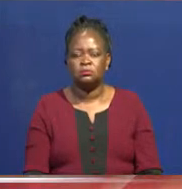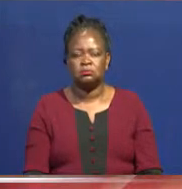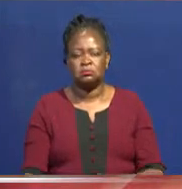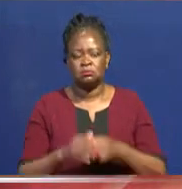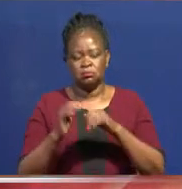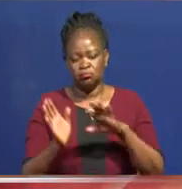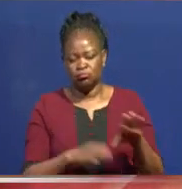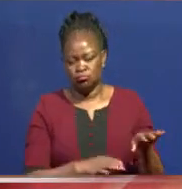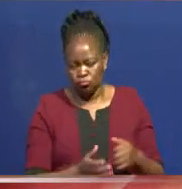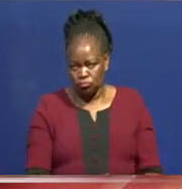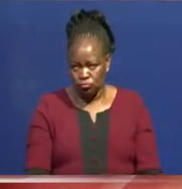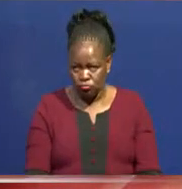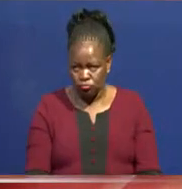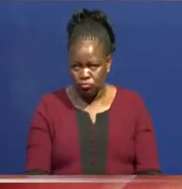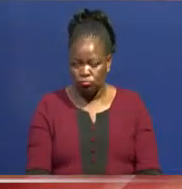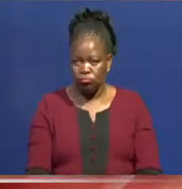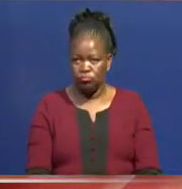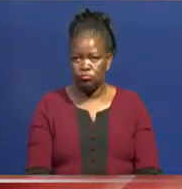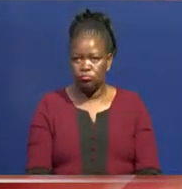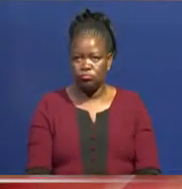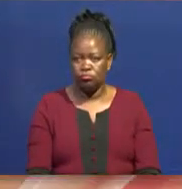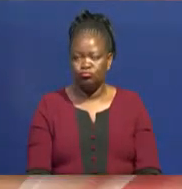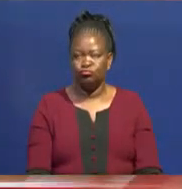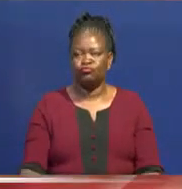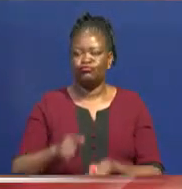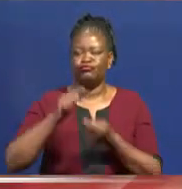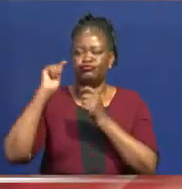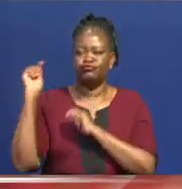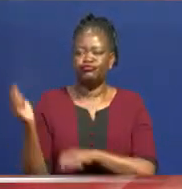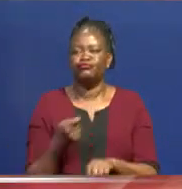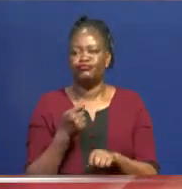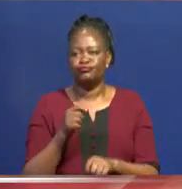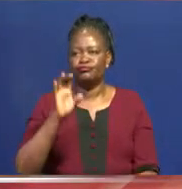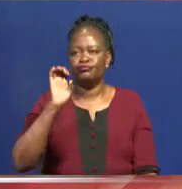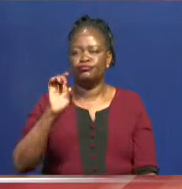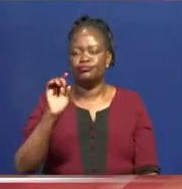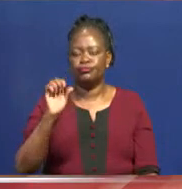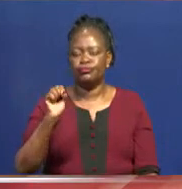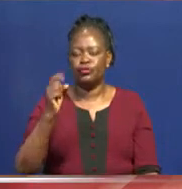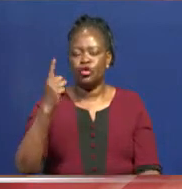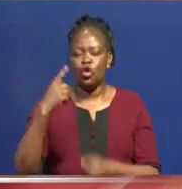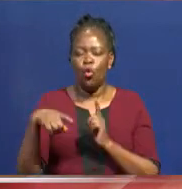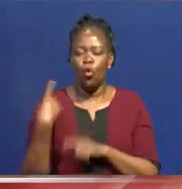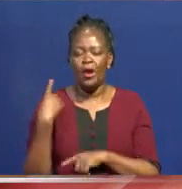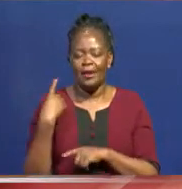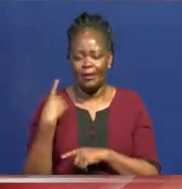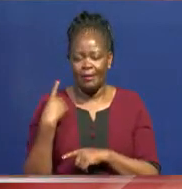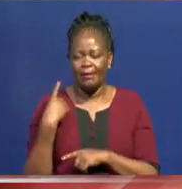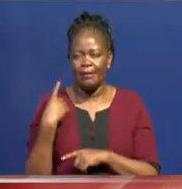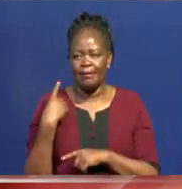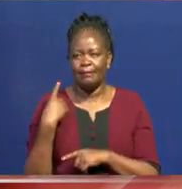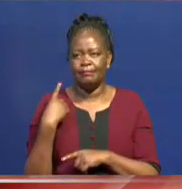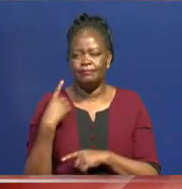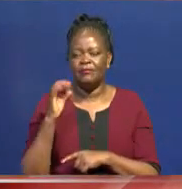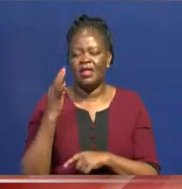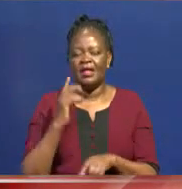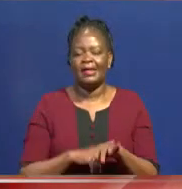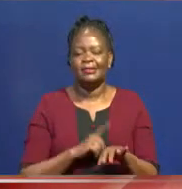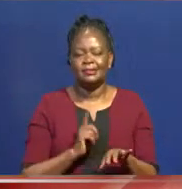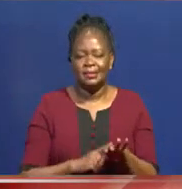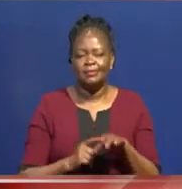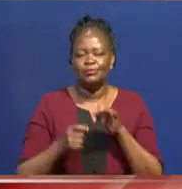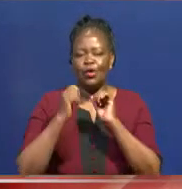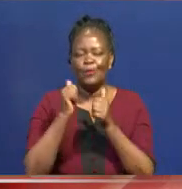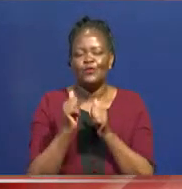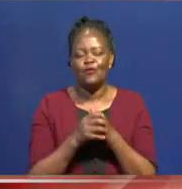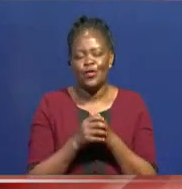Tukiangazia mchezo walionazo, yani gofu. Elvis Muigai aliandikisha ushindi wake wa tatu mtawalia kwenye mashindano ya